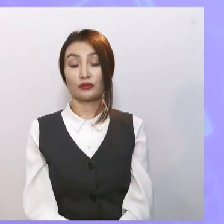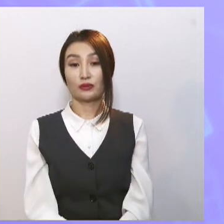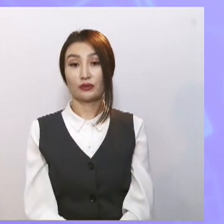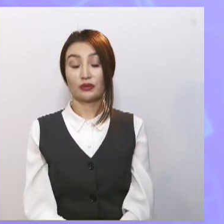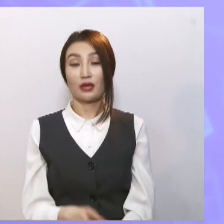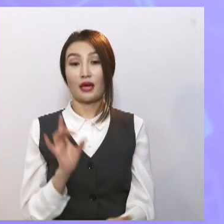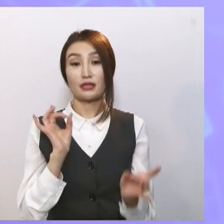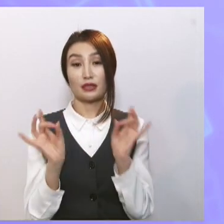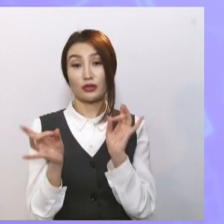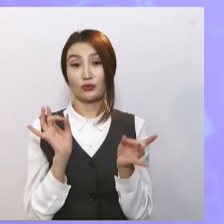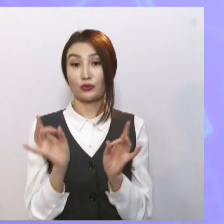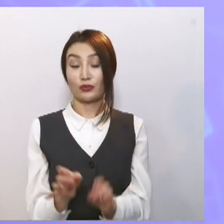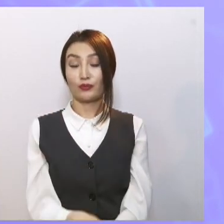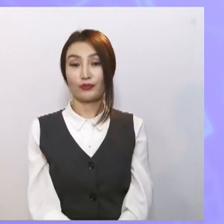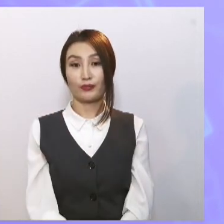Ызы-чуу.